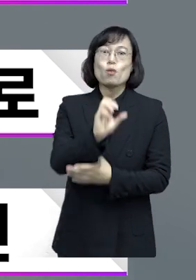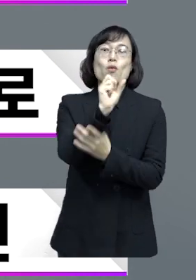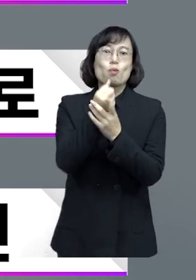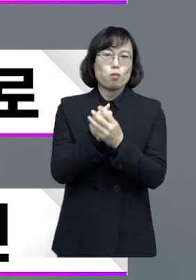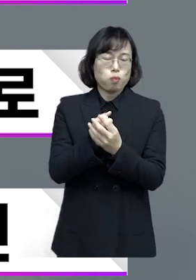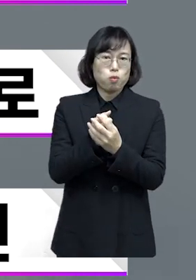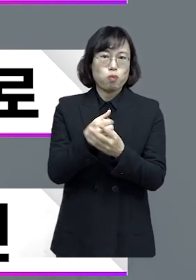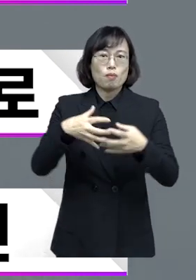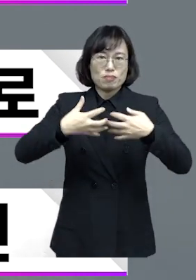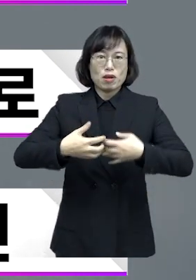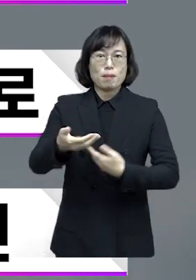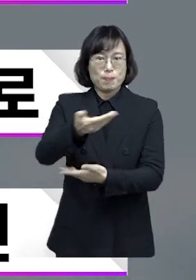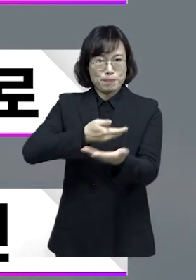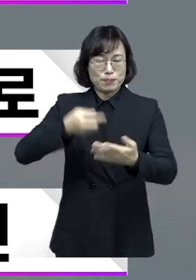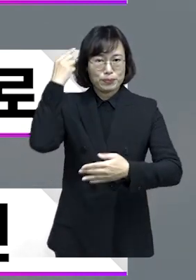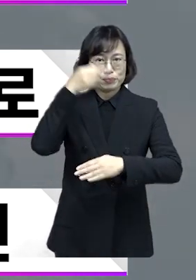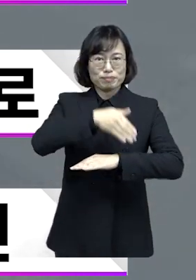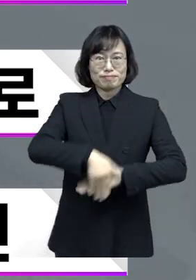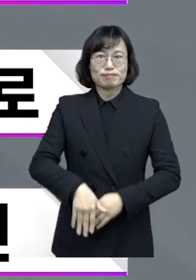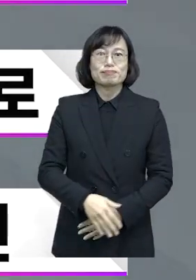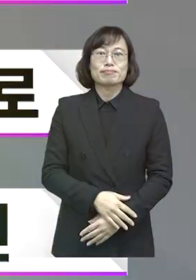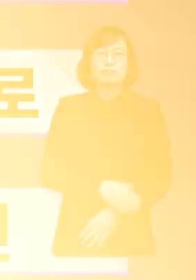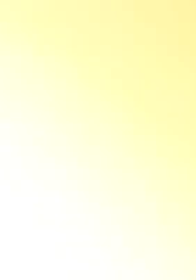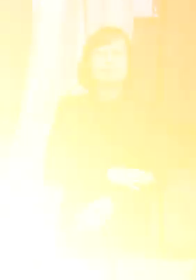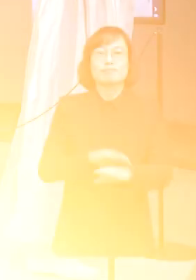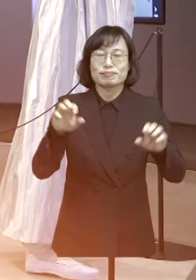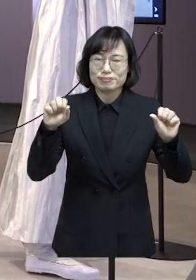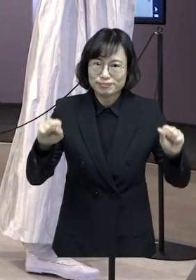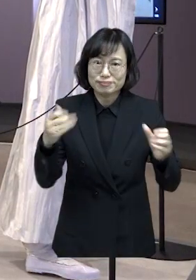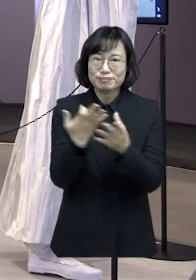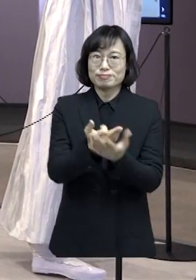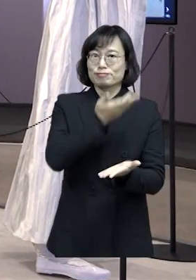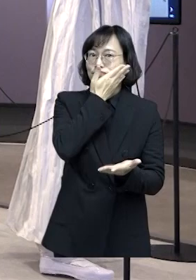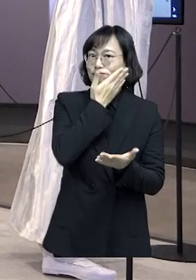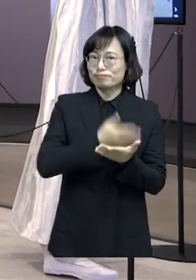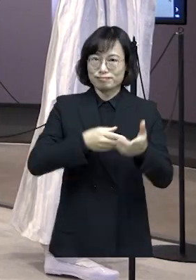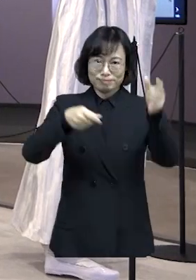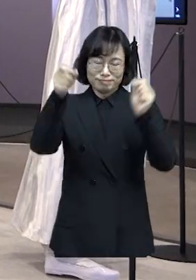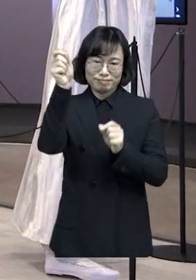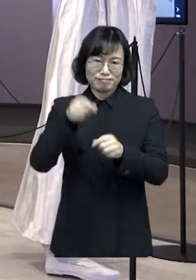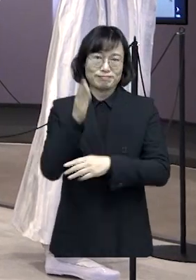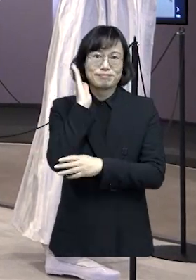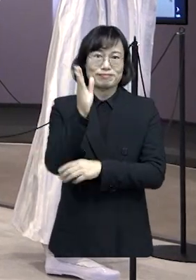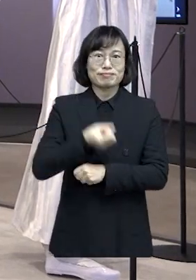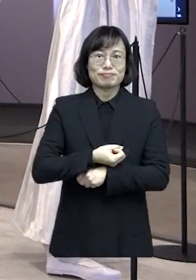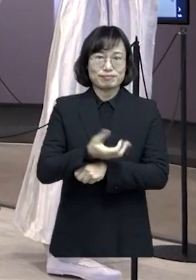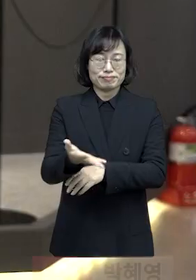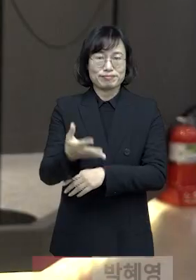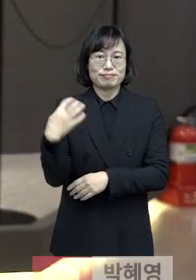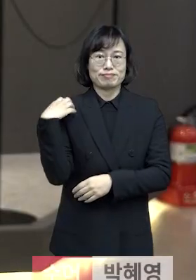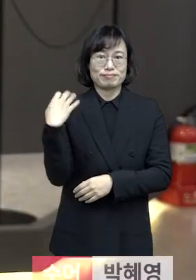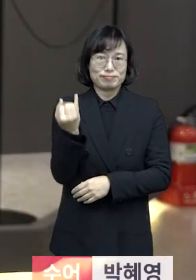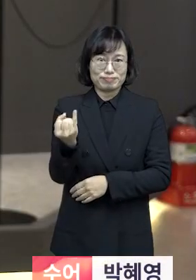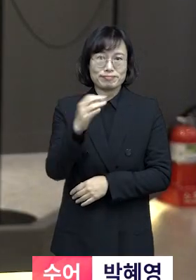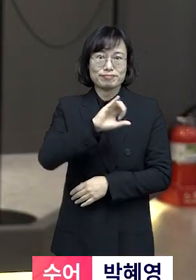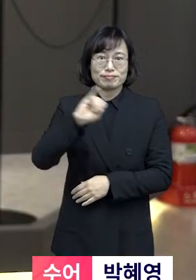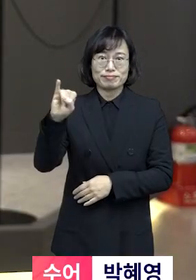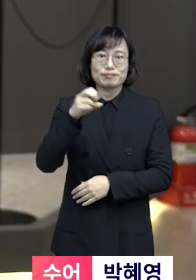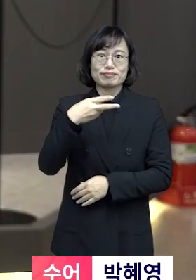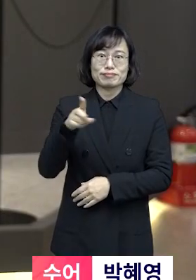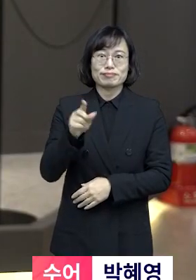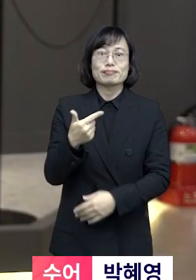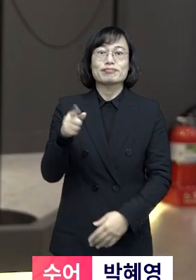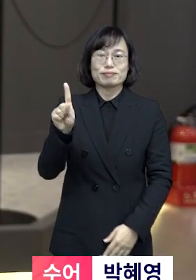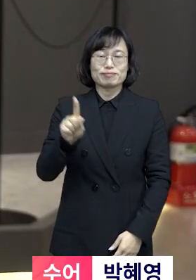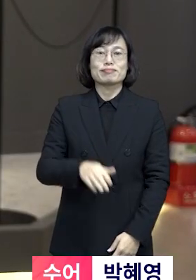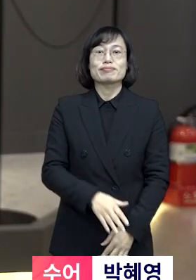웅상정수장의 노후시설 개선 사업이 추진될 예정입니다. 안녕하세요. 양산 속 팩트와 이야기를 전합니다. 양산